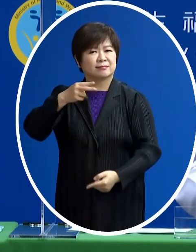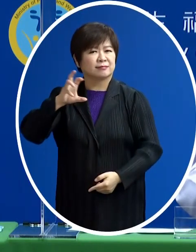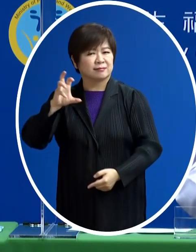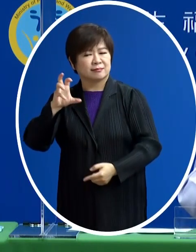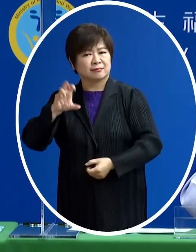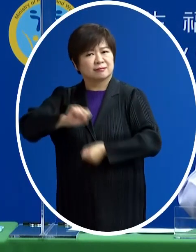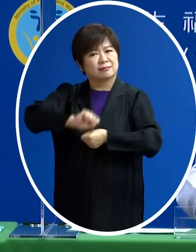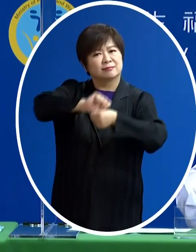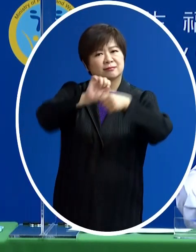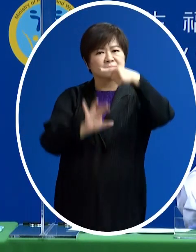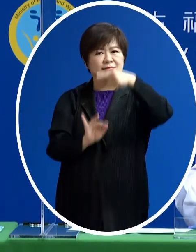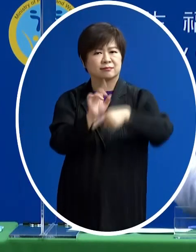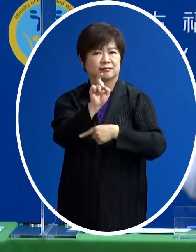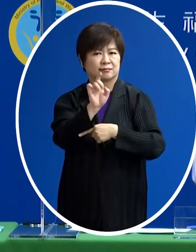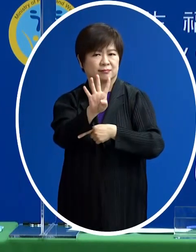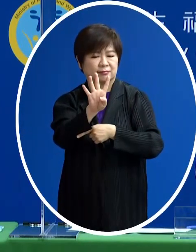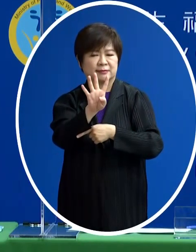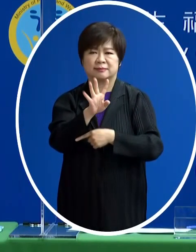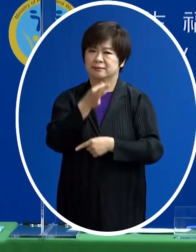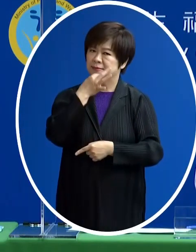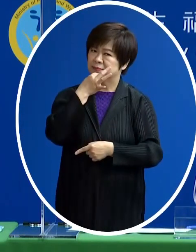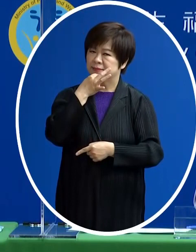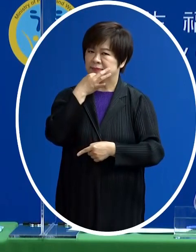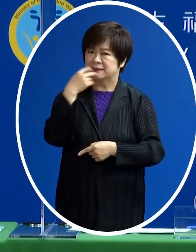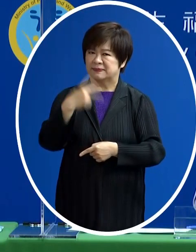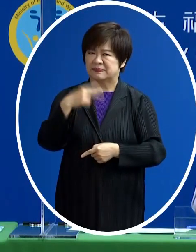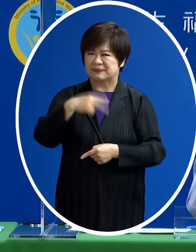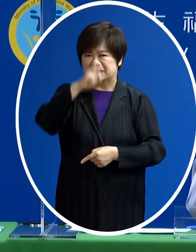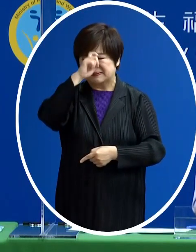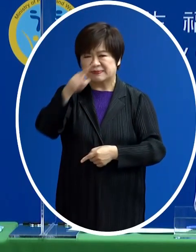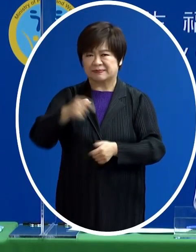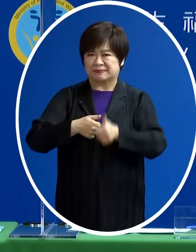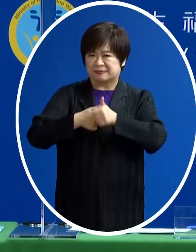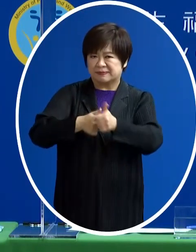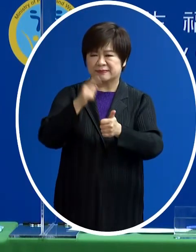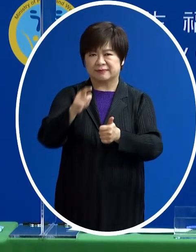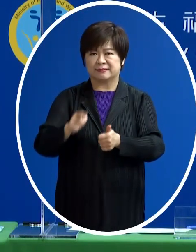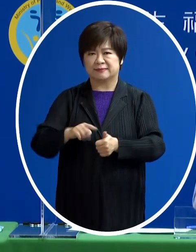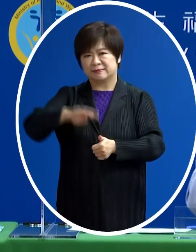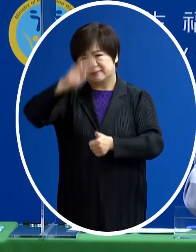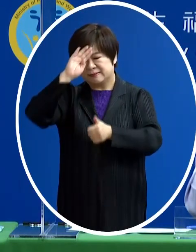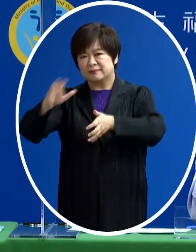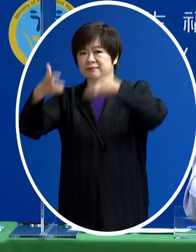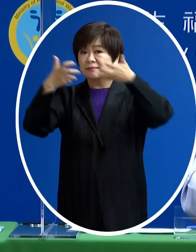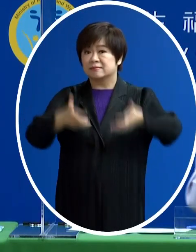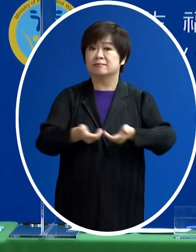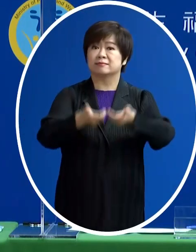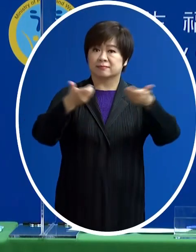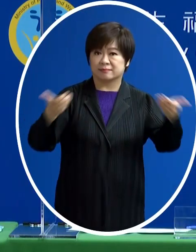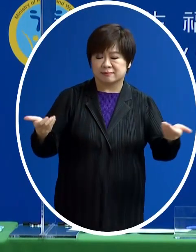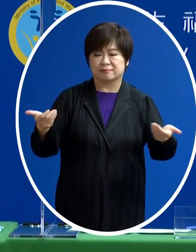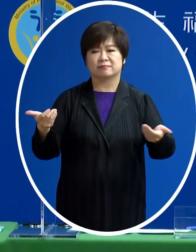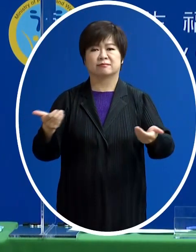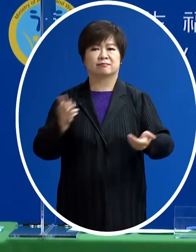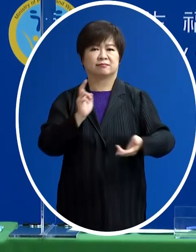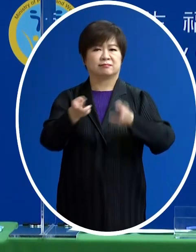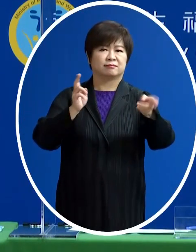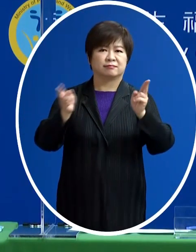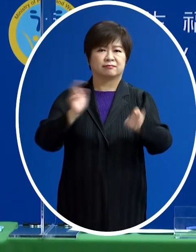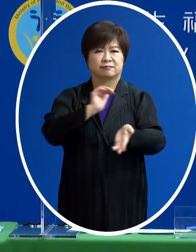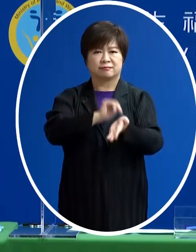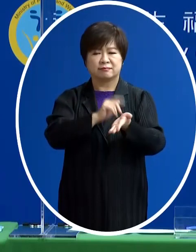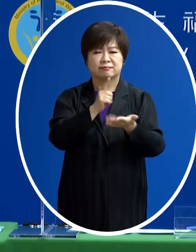加大概14%。那为了更有效的来进行这个轻症的分流哈，来有效的调度分配我们的医